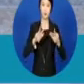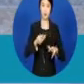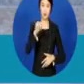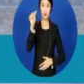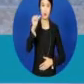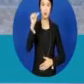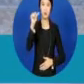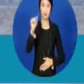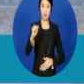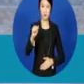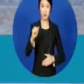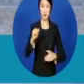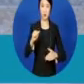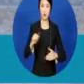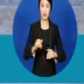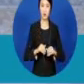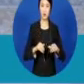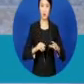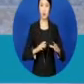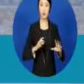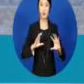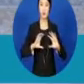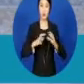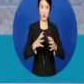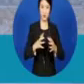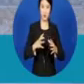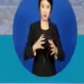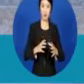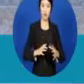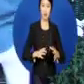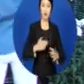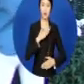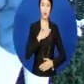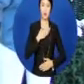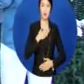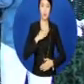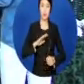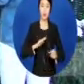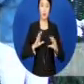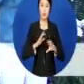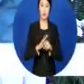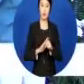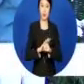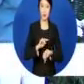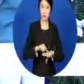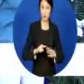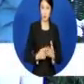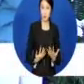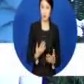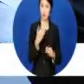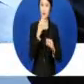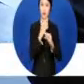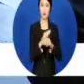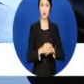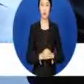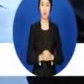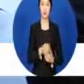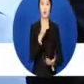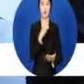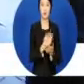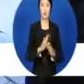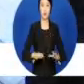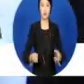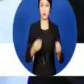5천만 결의의 가슴에 애국혼을 불태우고 있습니다. 천안시는 이번 행사에서 유관순 열사